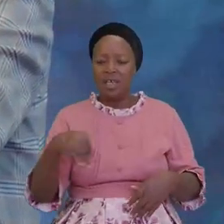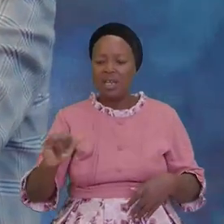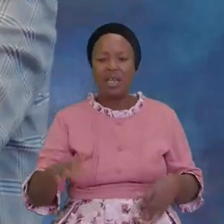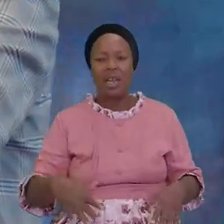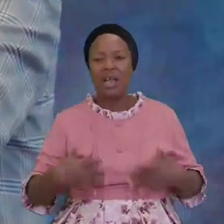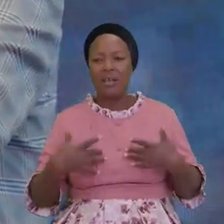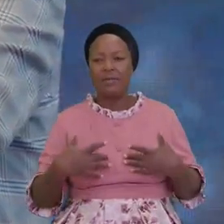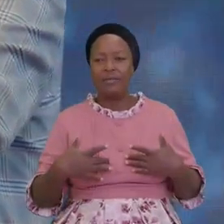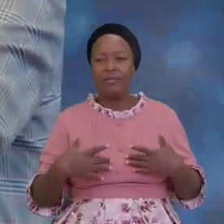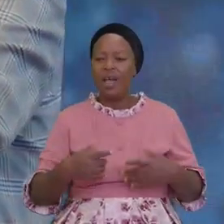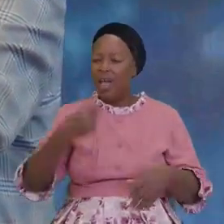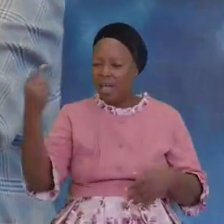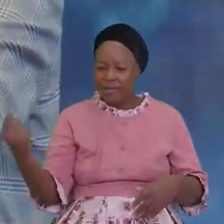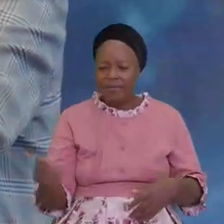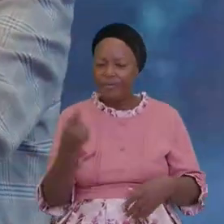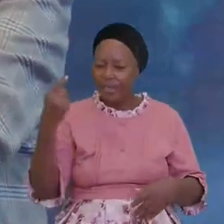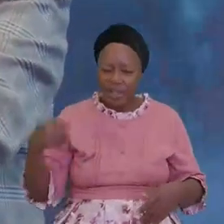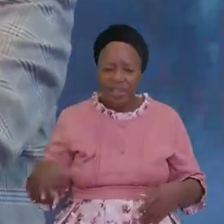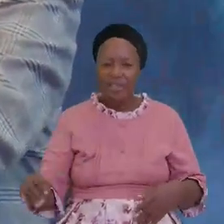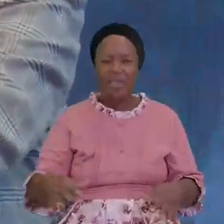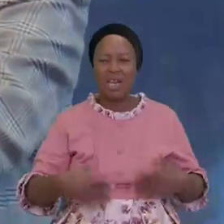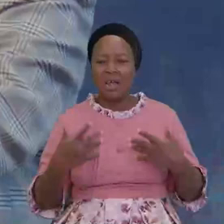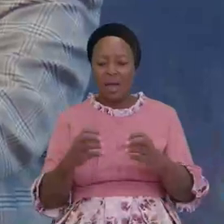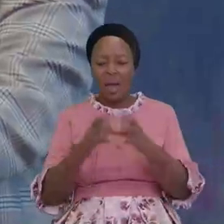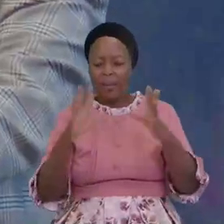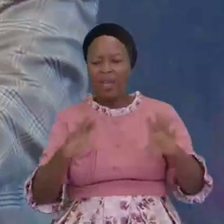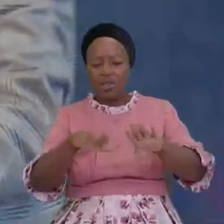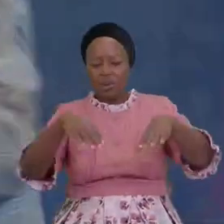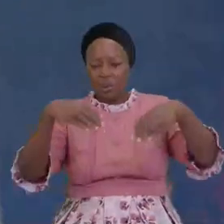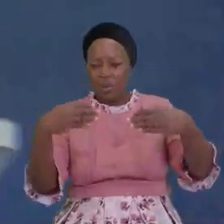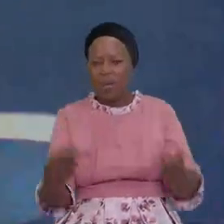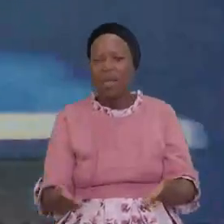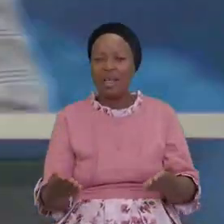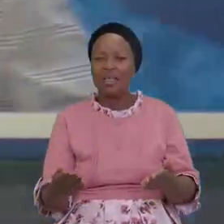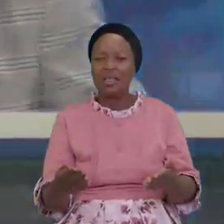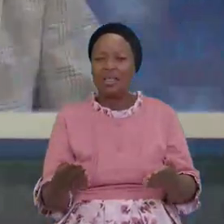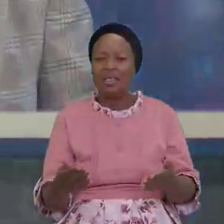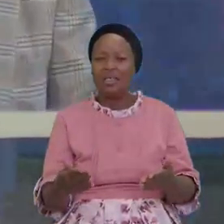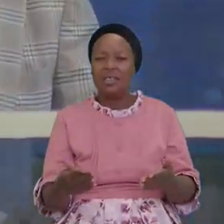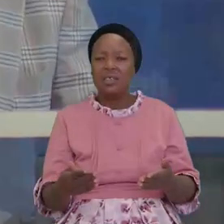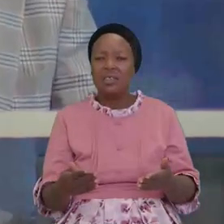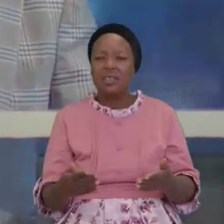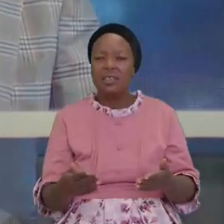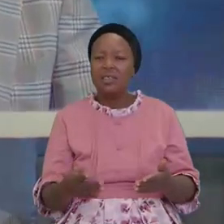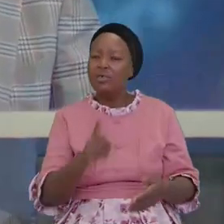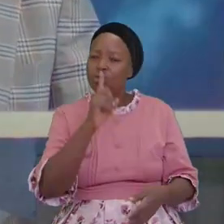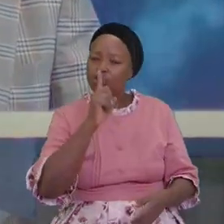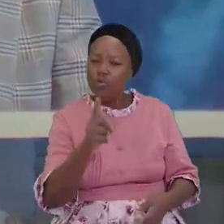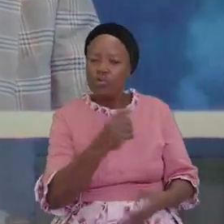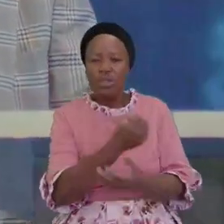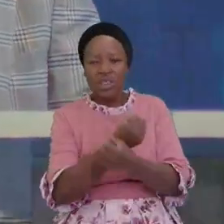La vie éternelle. La vie éternelle, la vie qui dure toujours, la